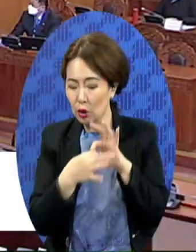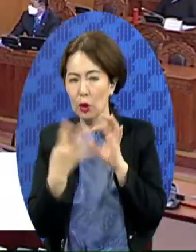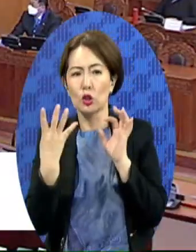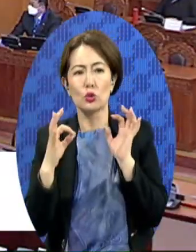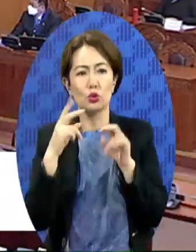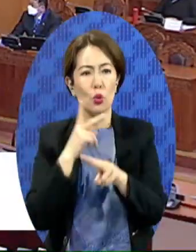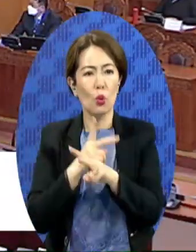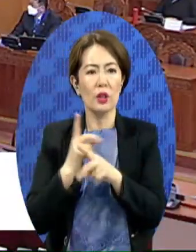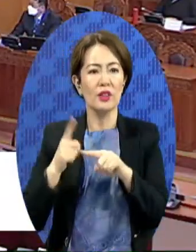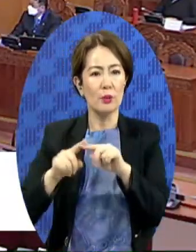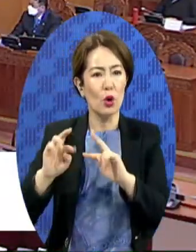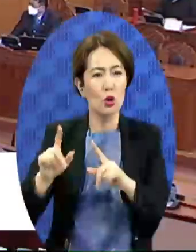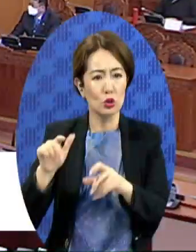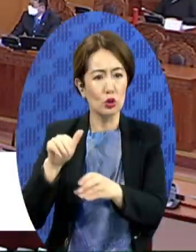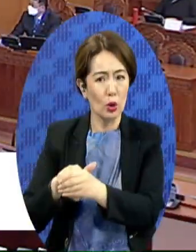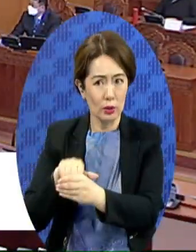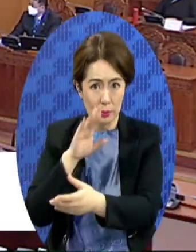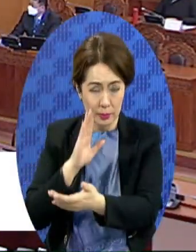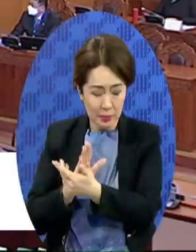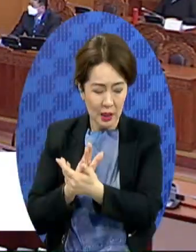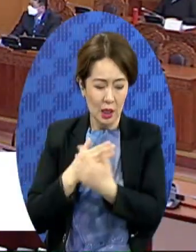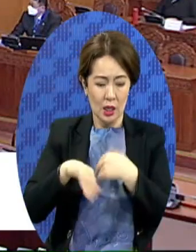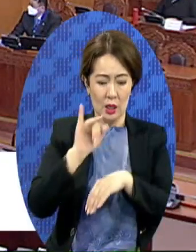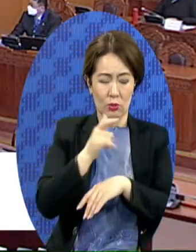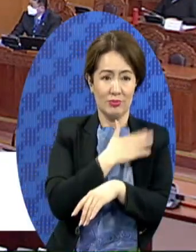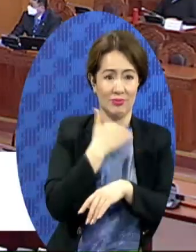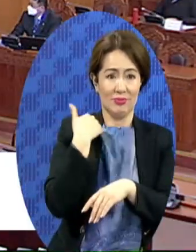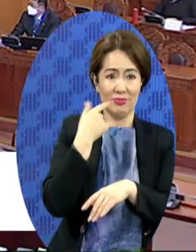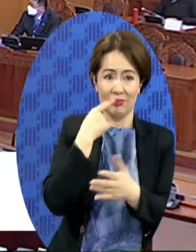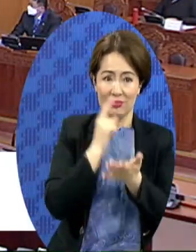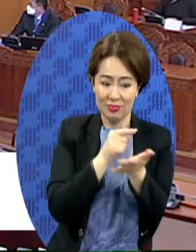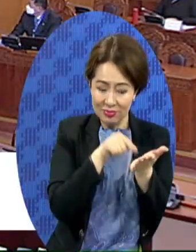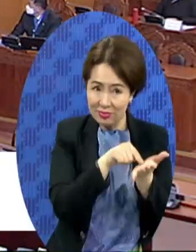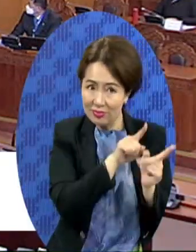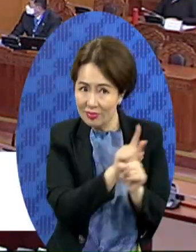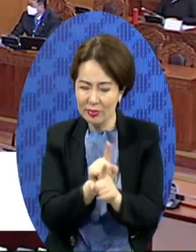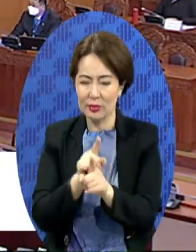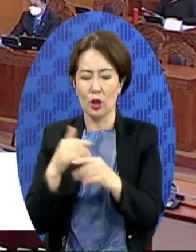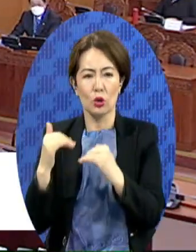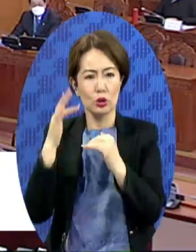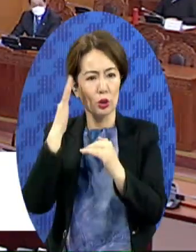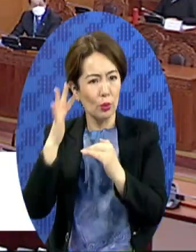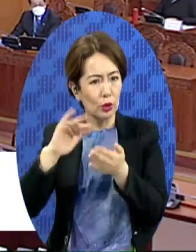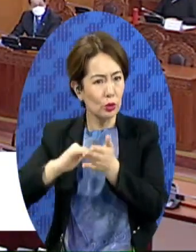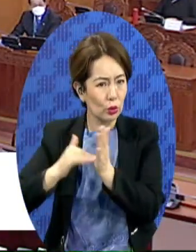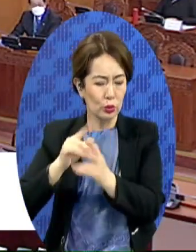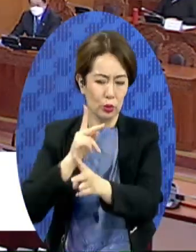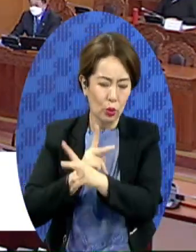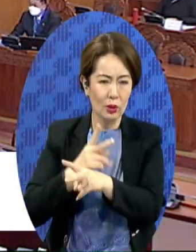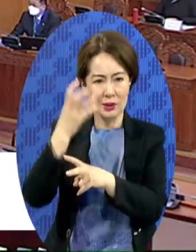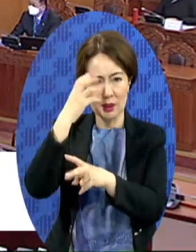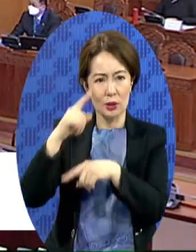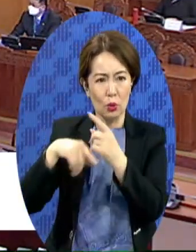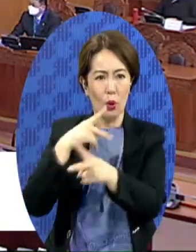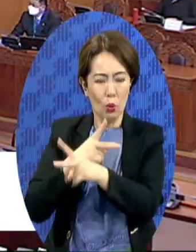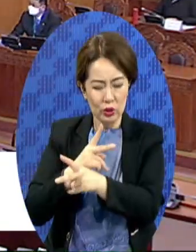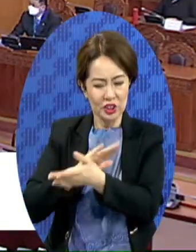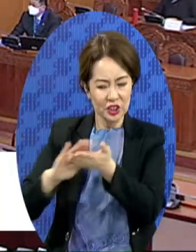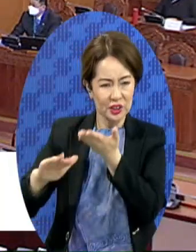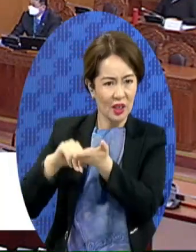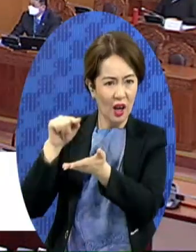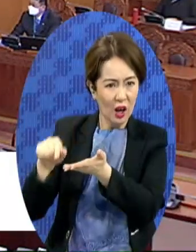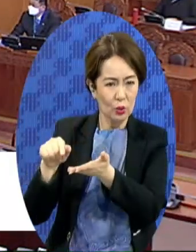өөрчлөлт оруулах юм. Улсын хурлын даргаын захирамжийн дагуу улсын хурлын тухай хуулийн шинжилсэн найруулга, хөгжлийн бодлого төлөвлөлтийн хууль, засгийн газрын тухай хуулийн шинжилсэн